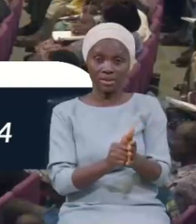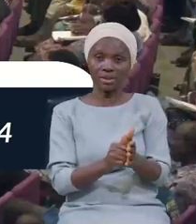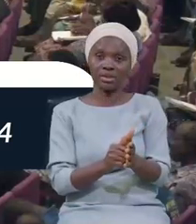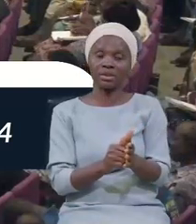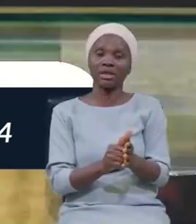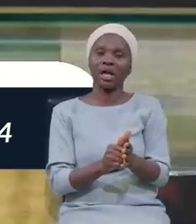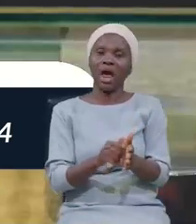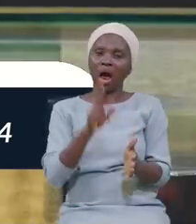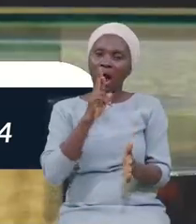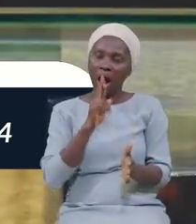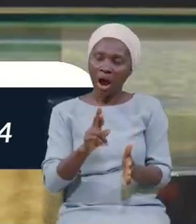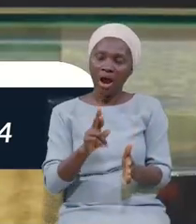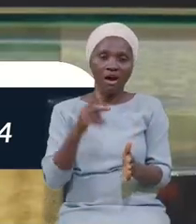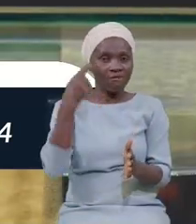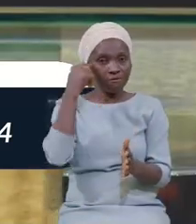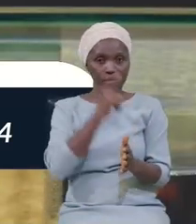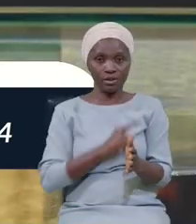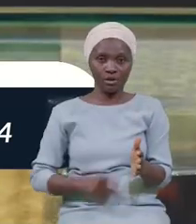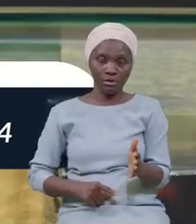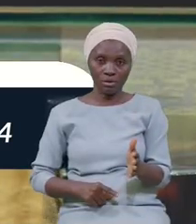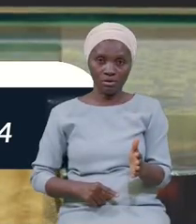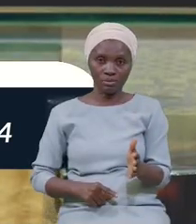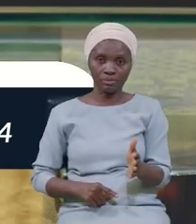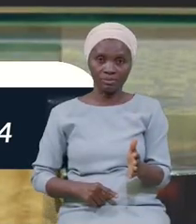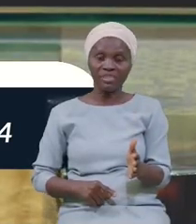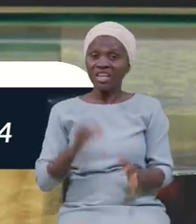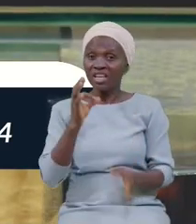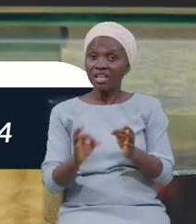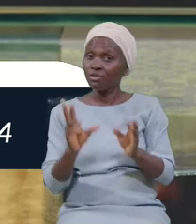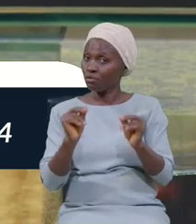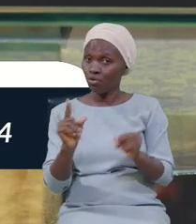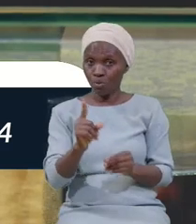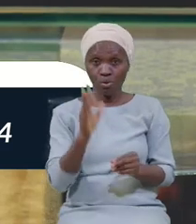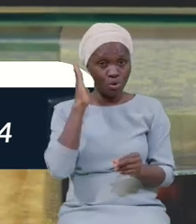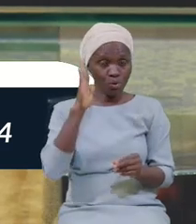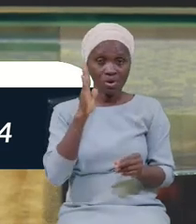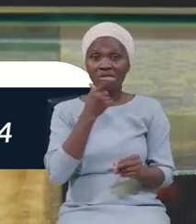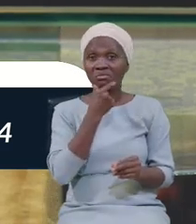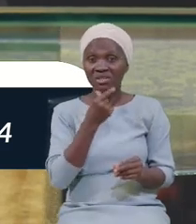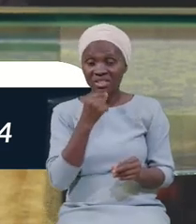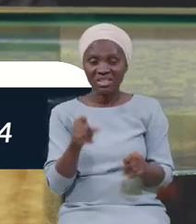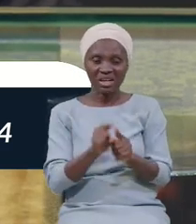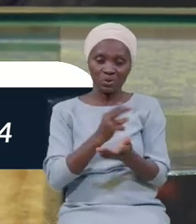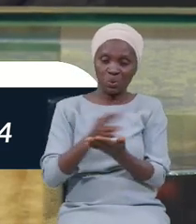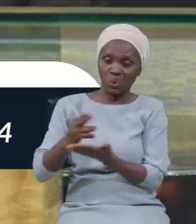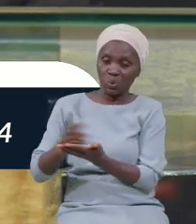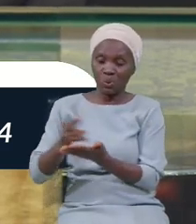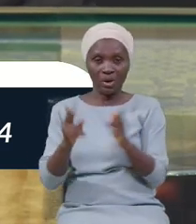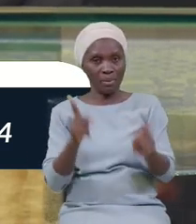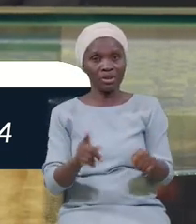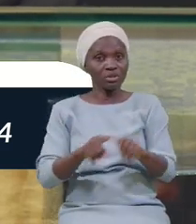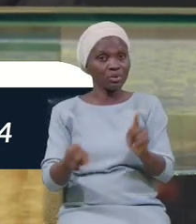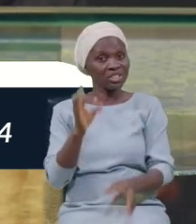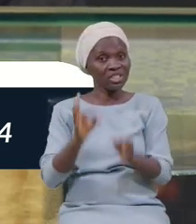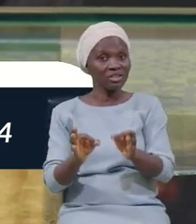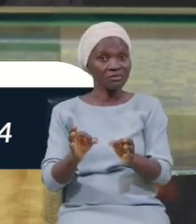Seigneur, si mon peuple, si personne n'agit ou ne prétend être saint, si mon